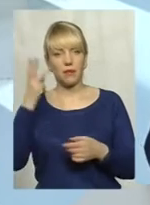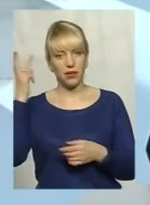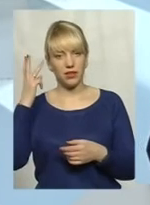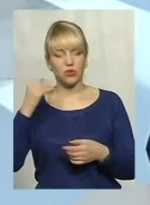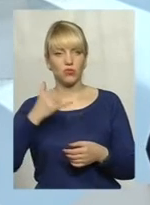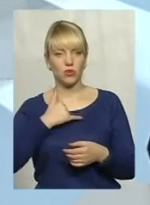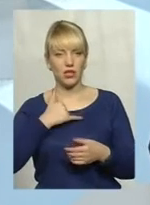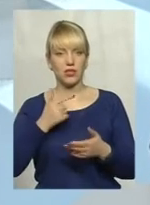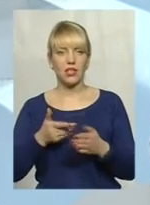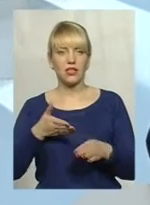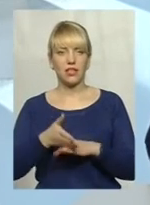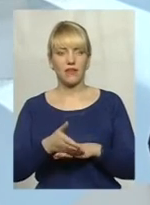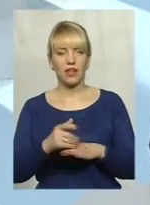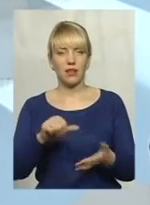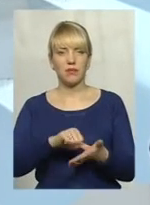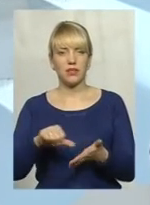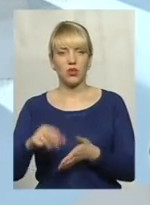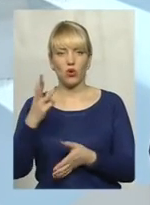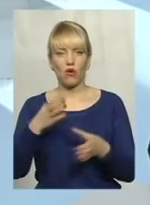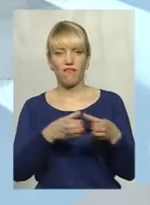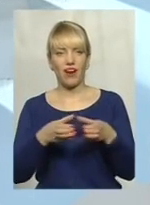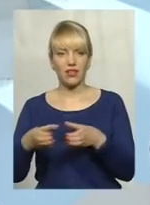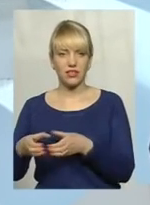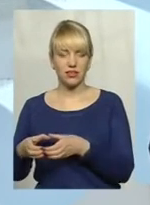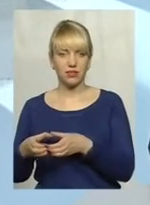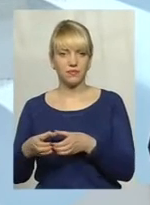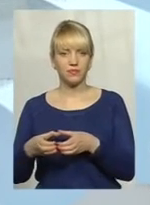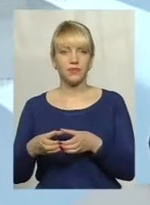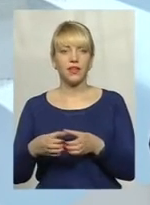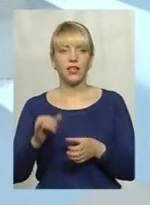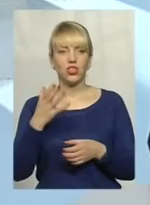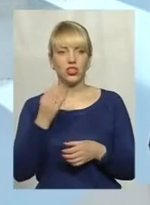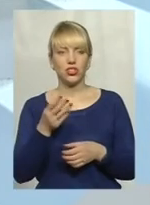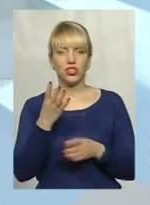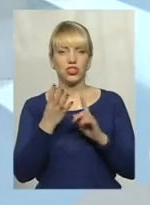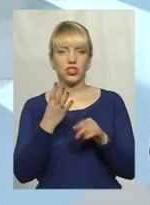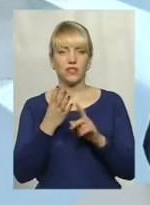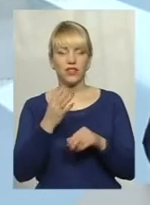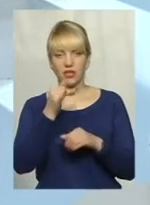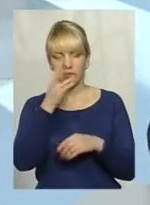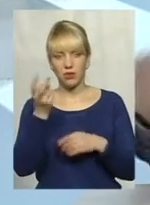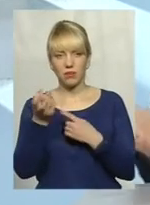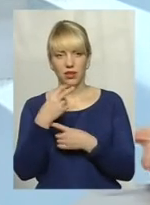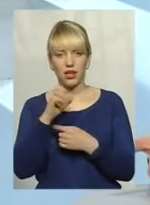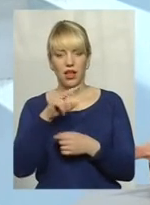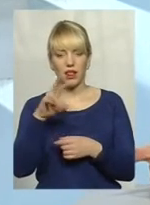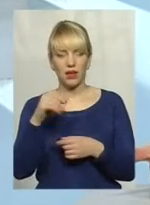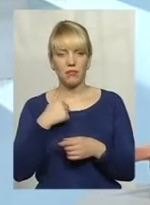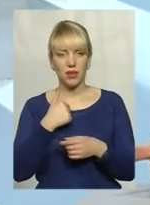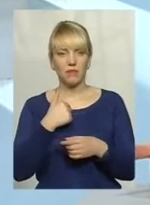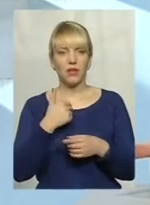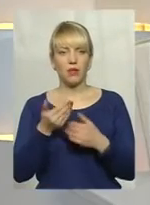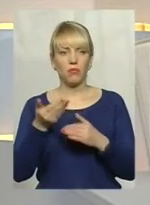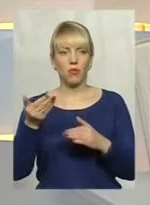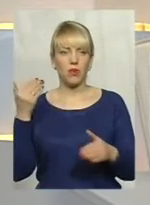нас завітали представники трьох фракцій, і ще четвертий представник не зміг прийти, але ми скидували попередньо